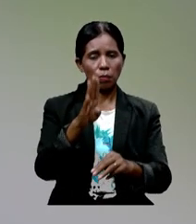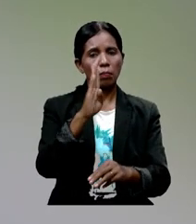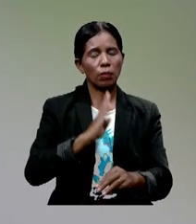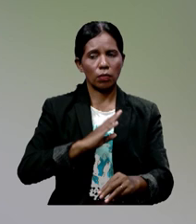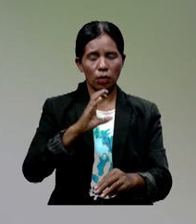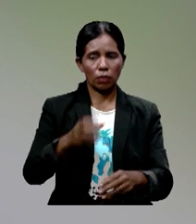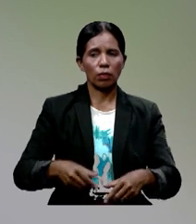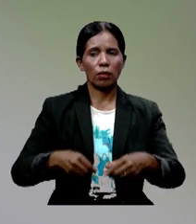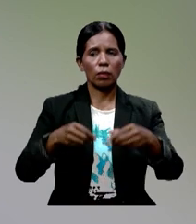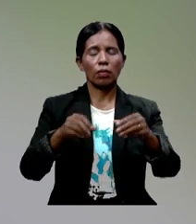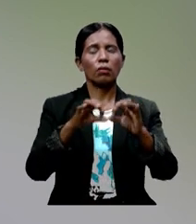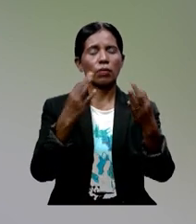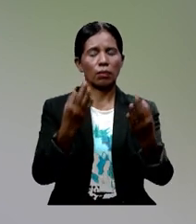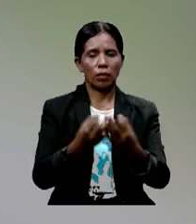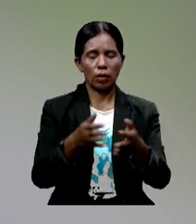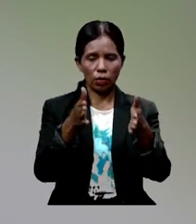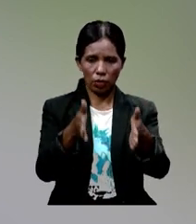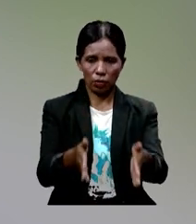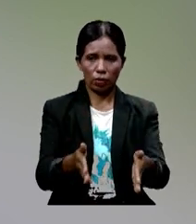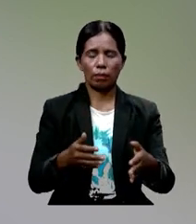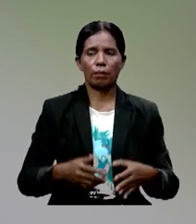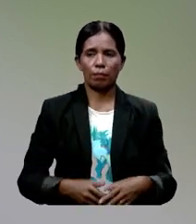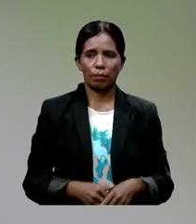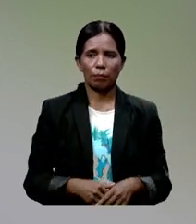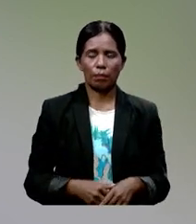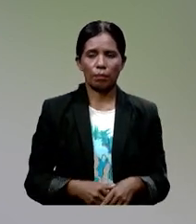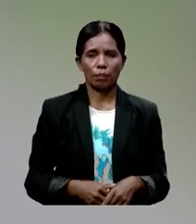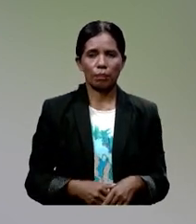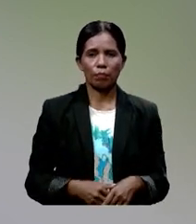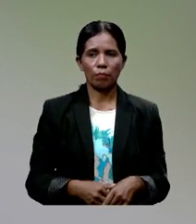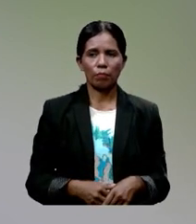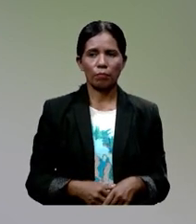ona mati biar ba familia hodi halos Ceremonia fúnebre, Feliciano Venancio Belo, ZMN.